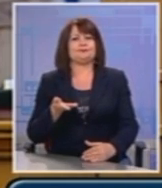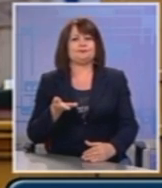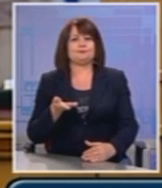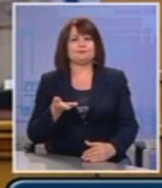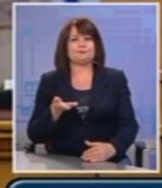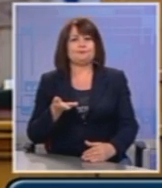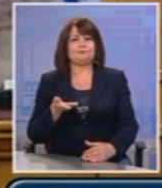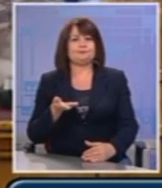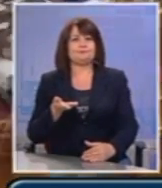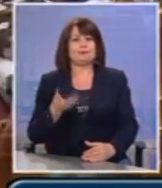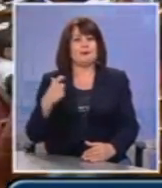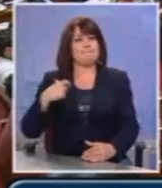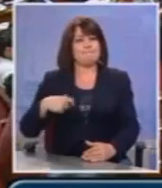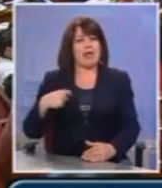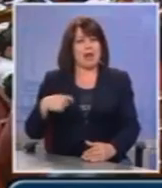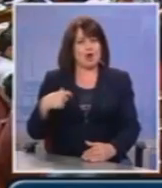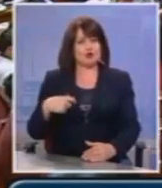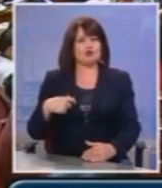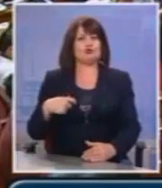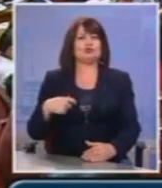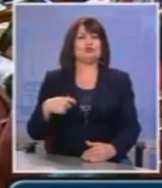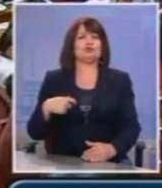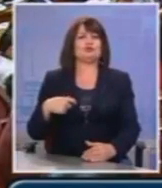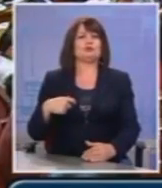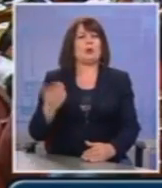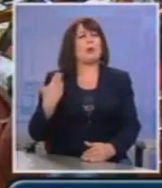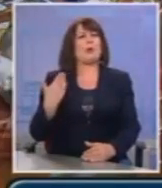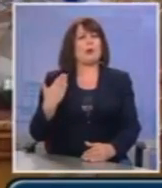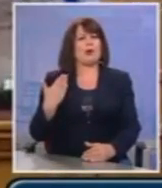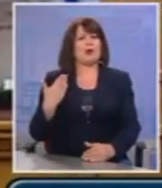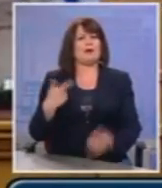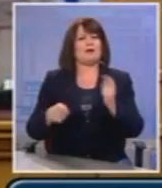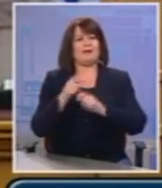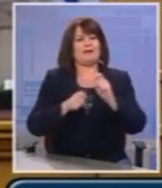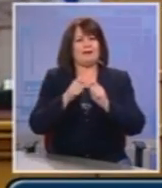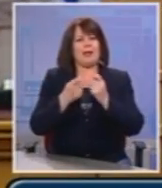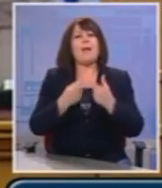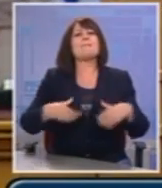και μέλος της πρόσφατα δημιουργηθή